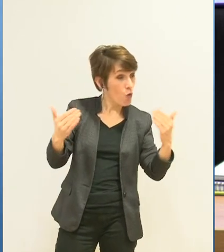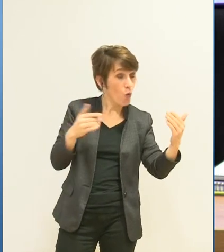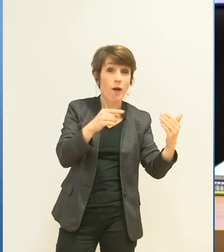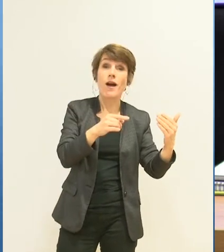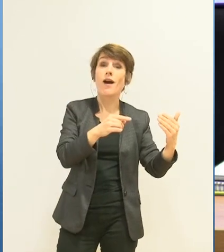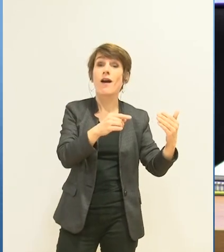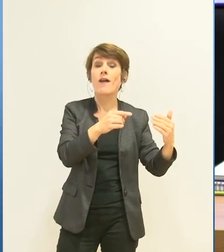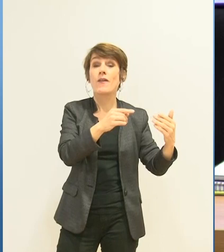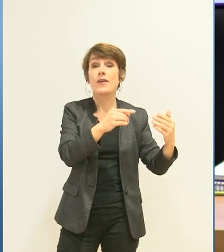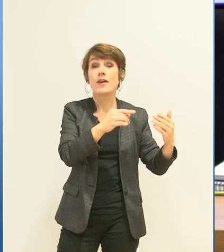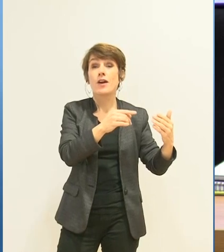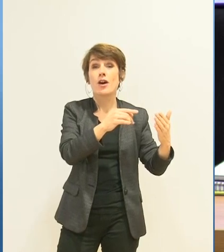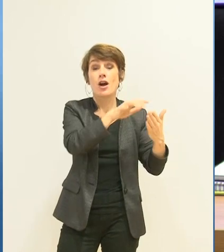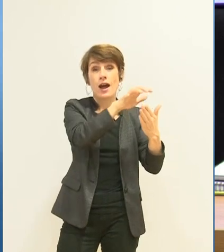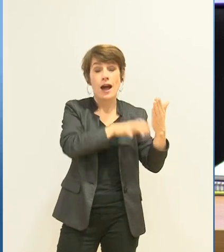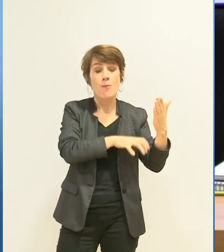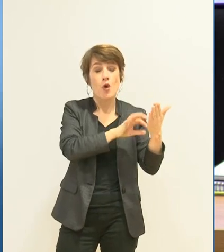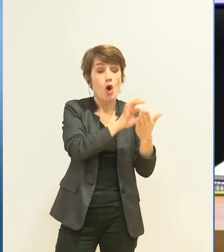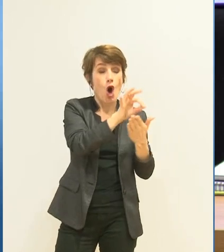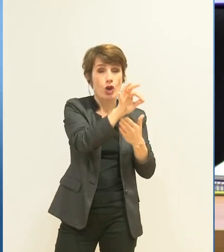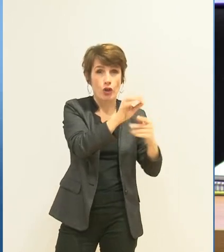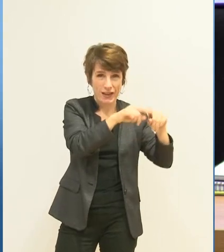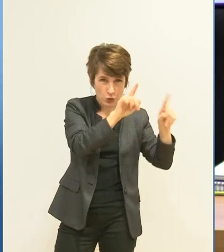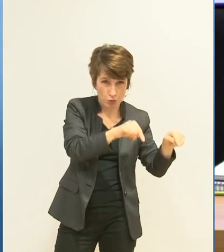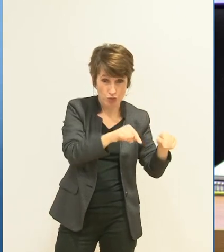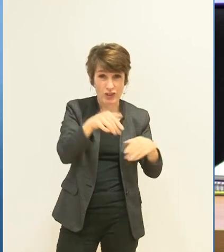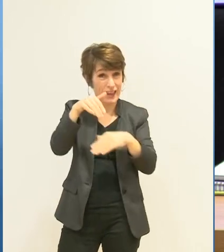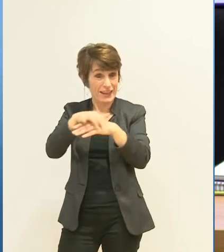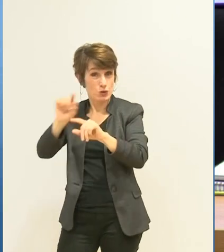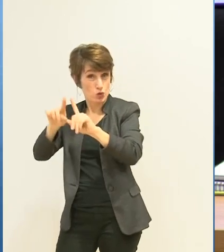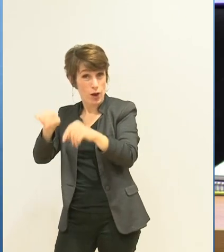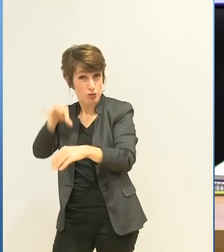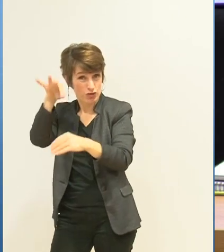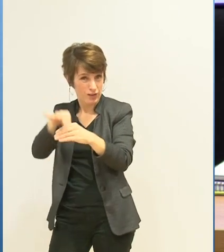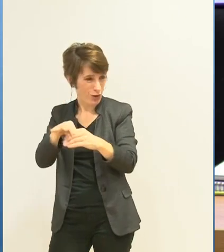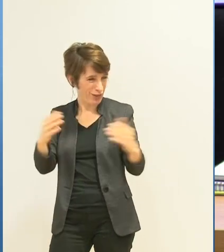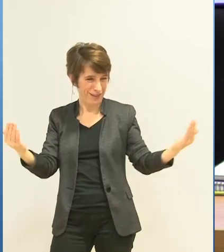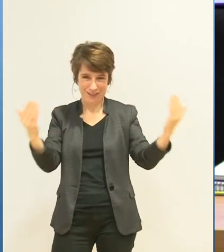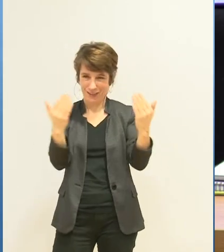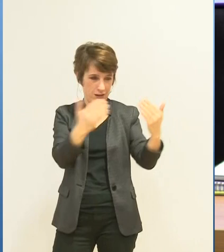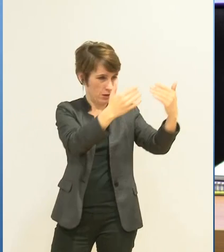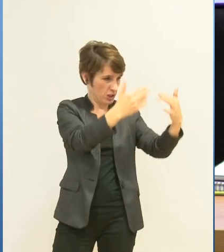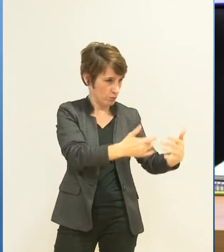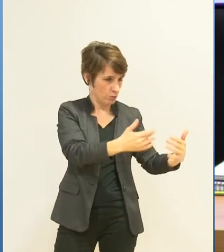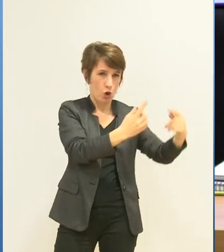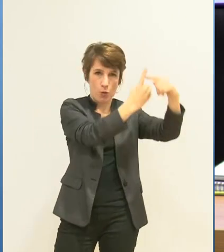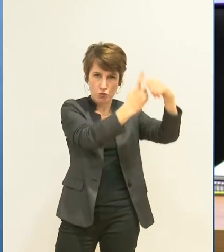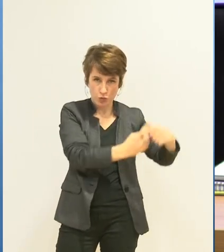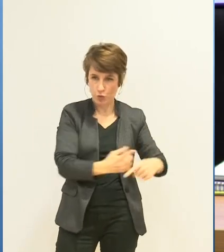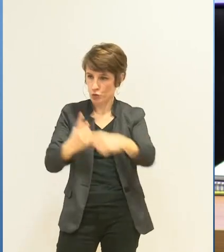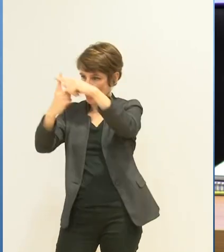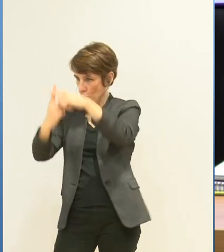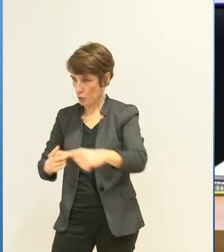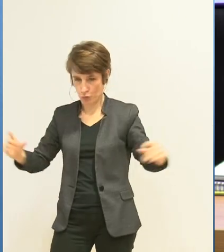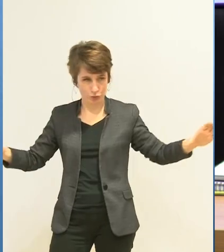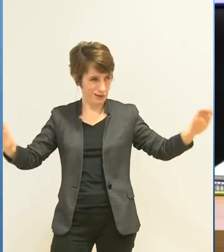rapport d'orientation budgétaire et le vote du budget ce soir semble pas ce que vous allez répondre